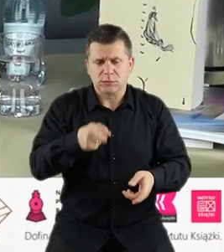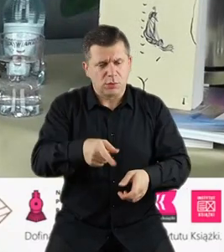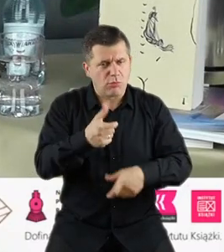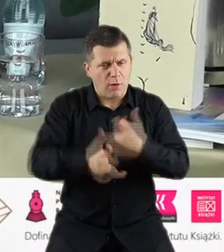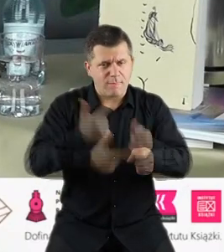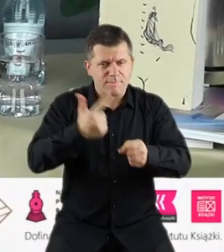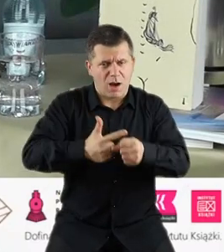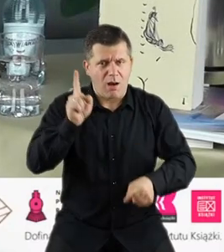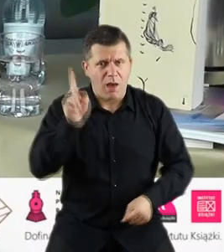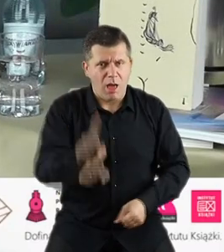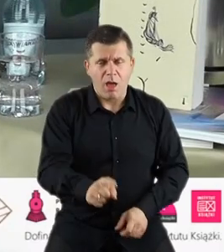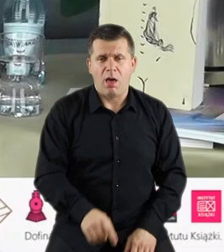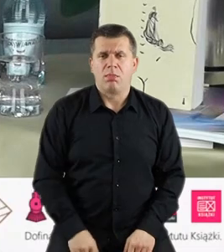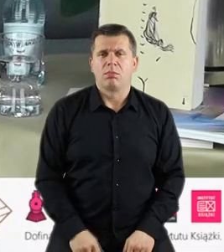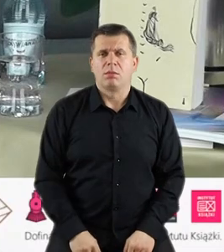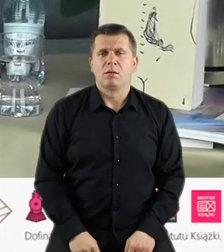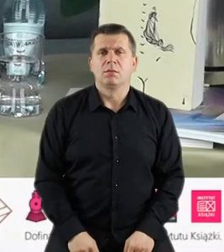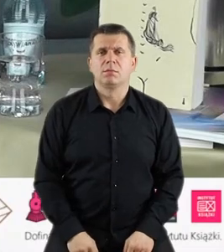20 lat. Po trzecie